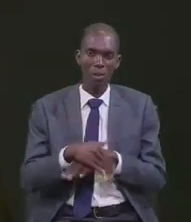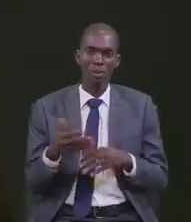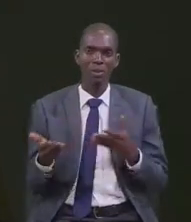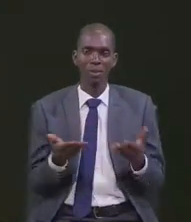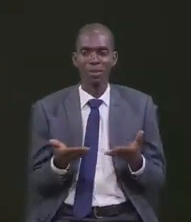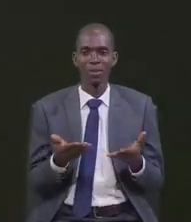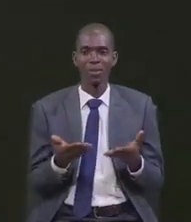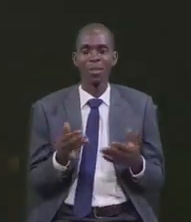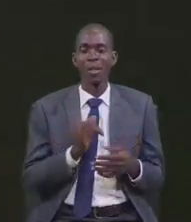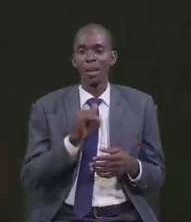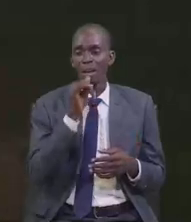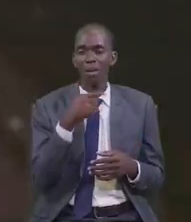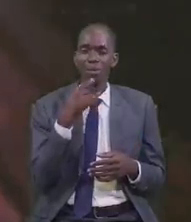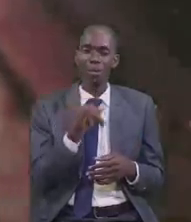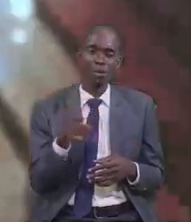jour.